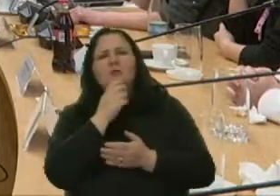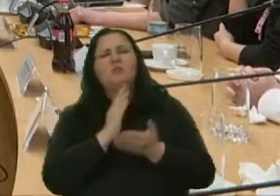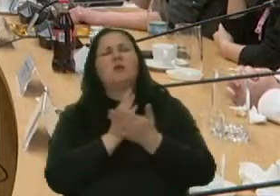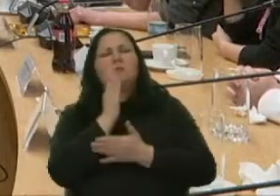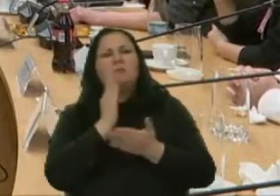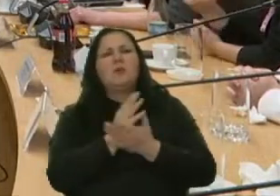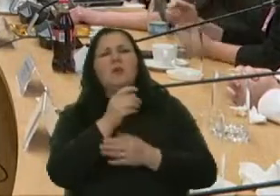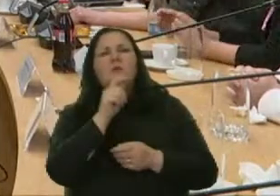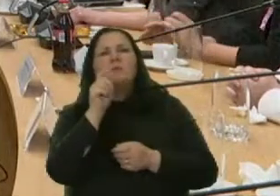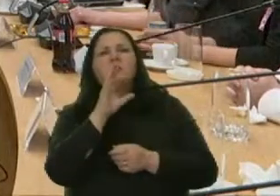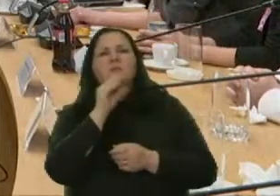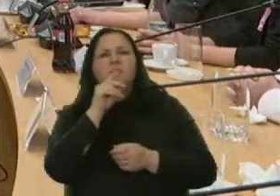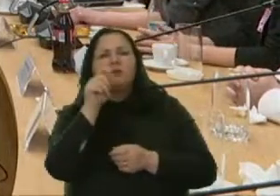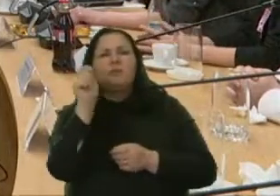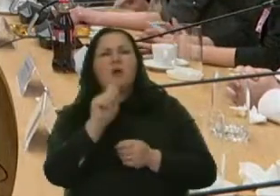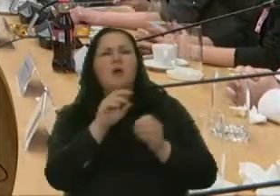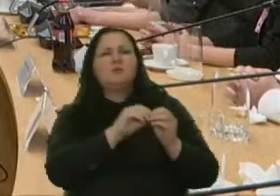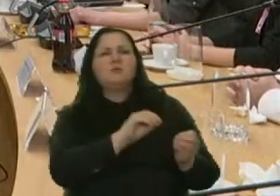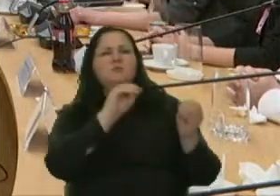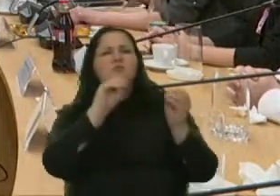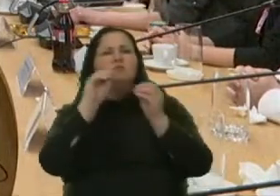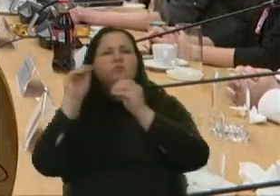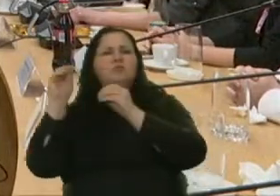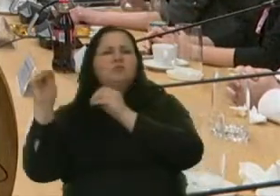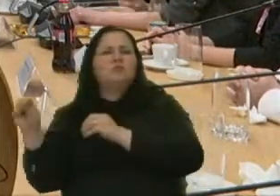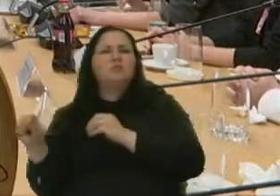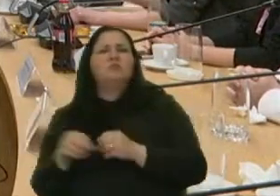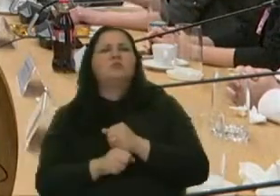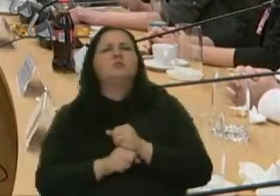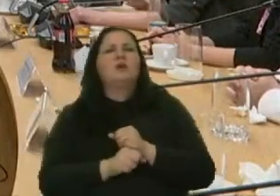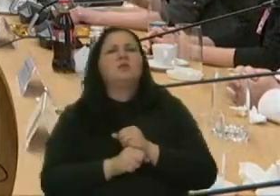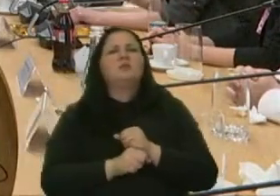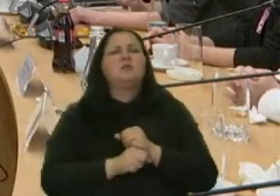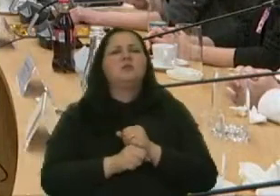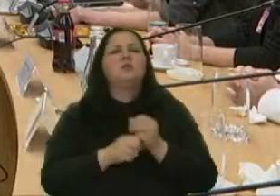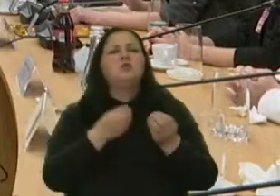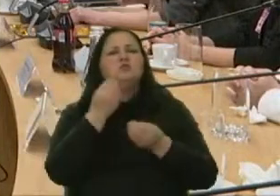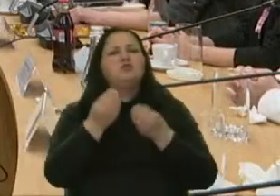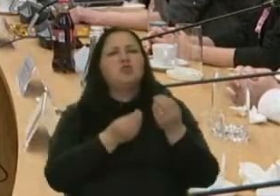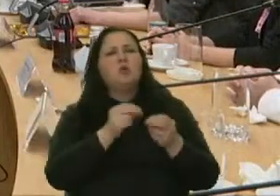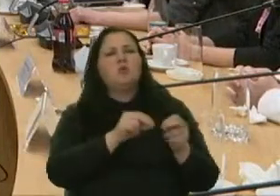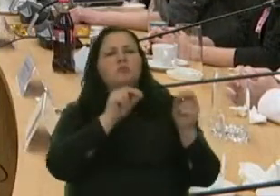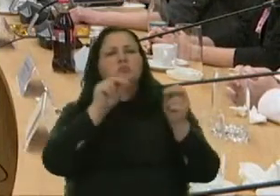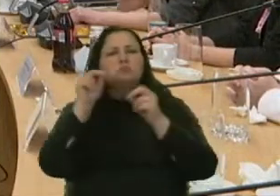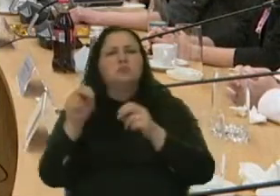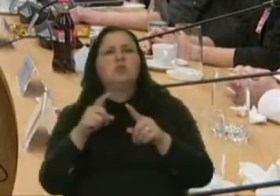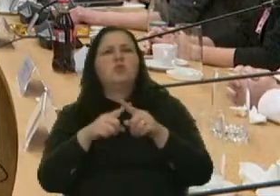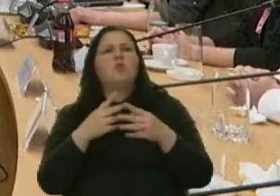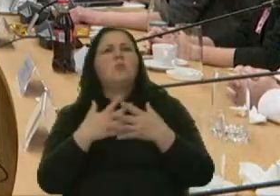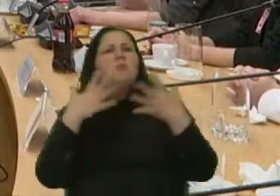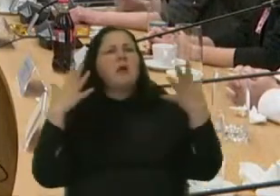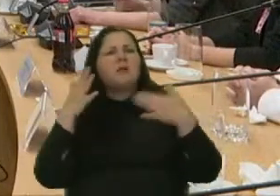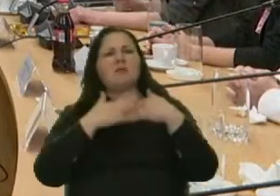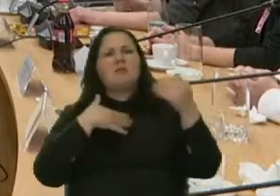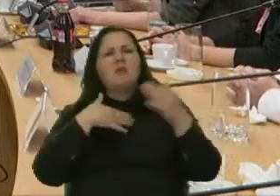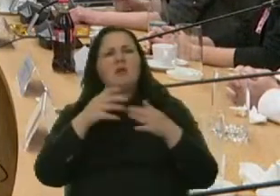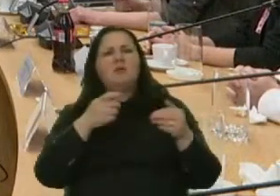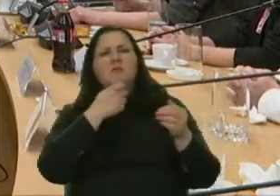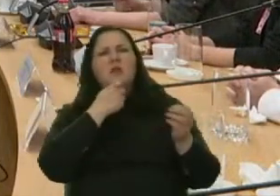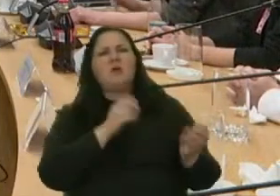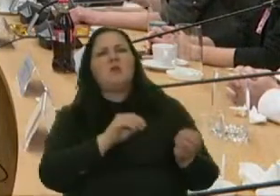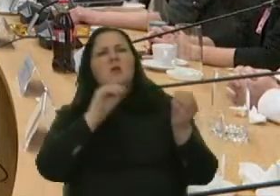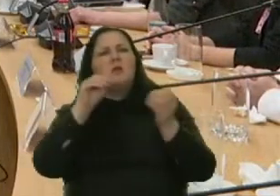despre acest proiect ați mutat mingea și poarta în timpul meciului cu foarte mare talent de la un an